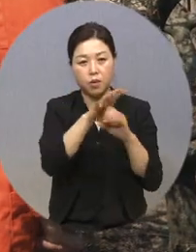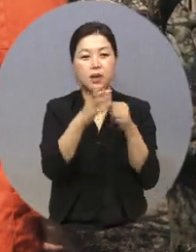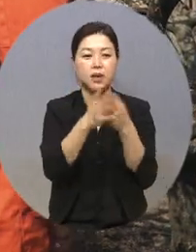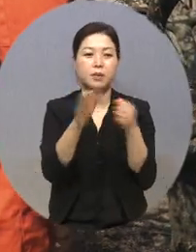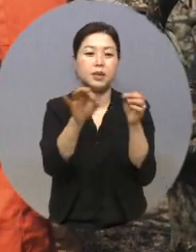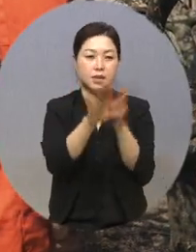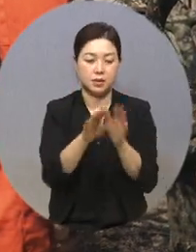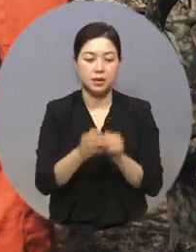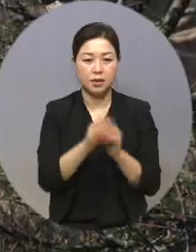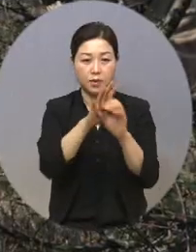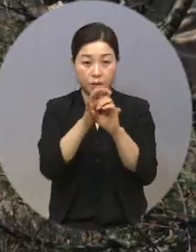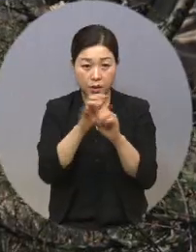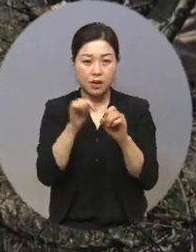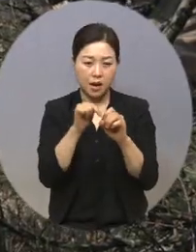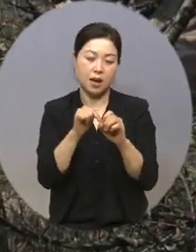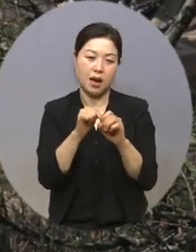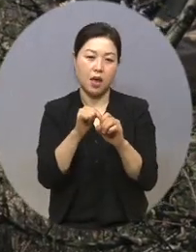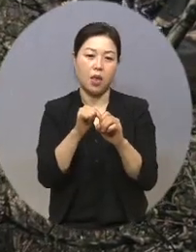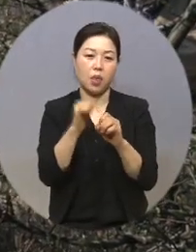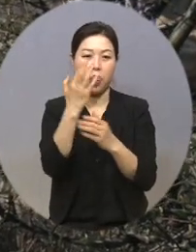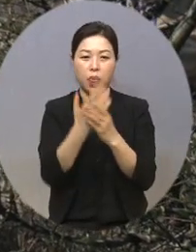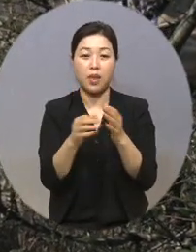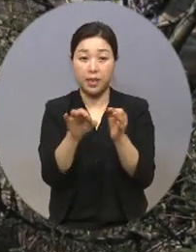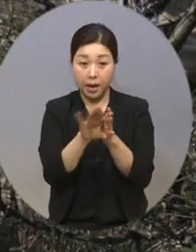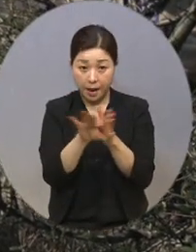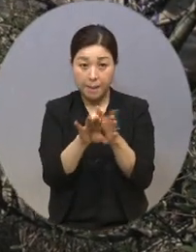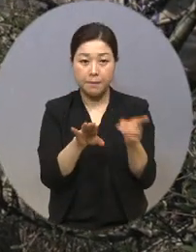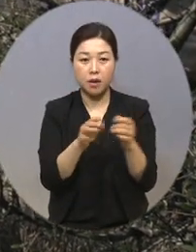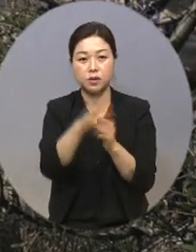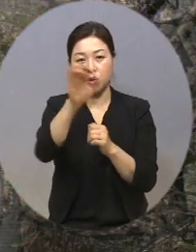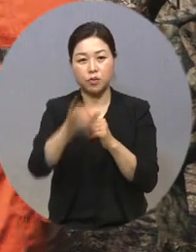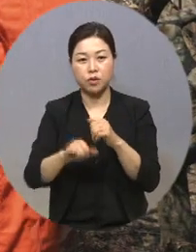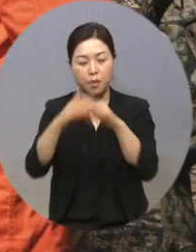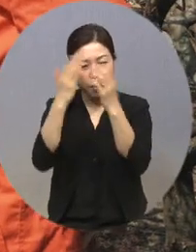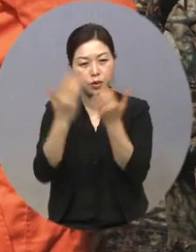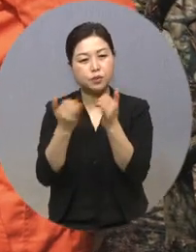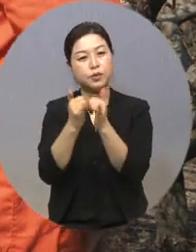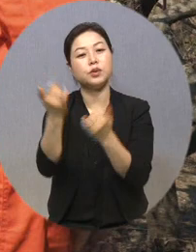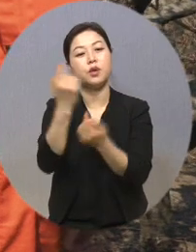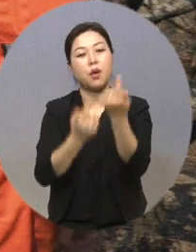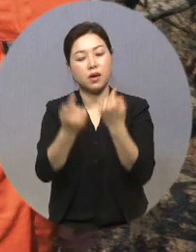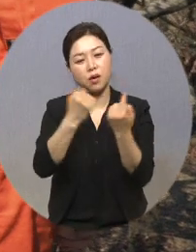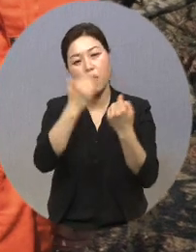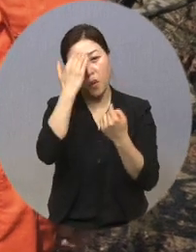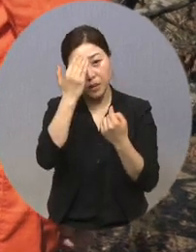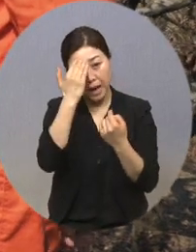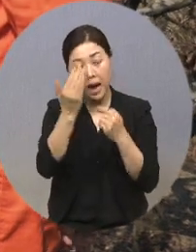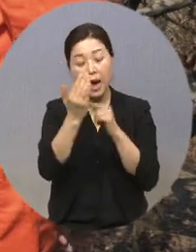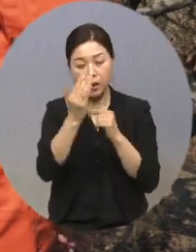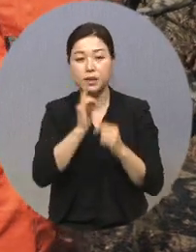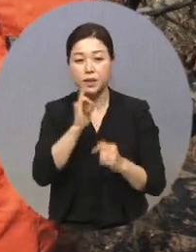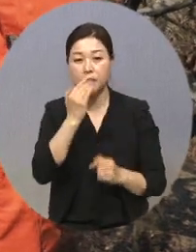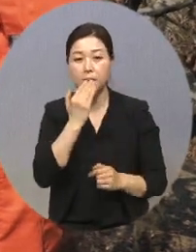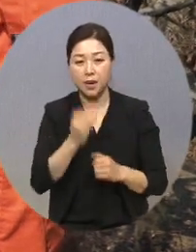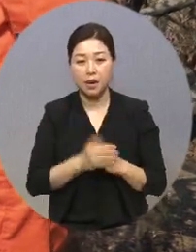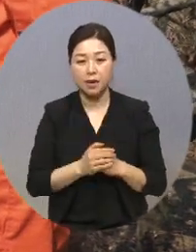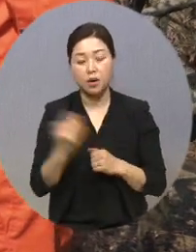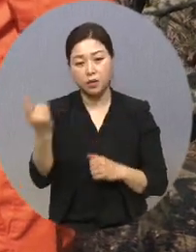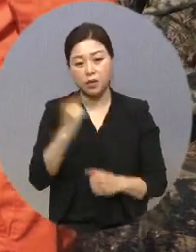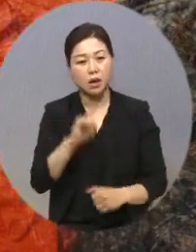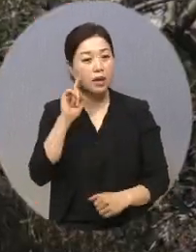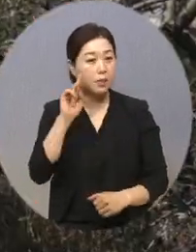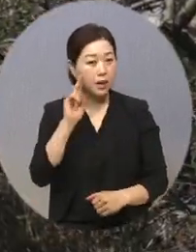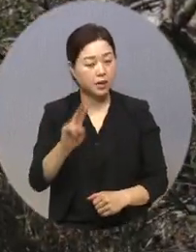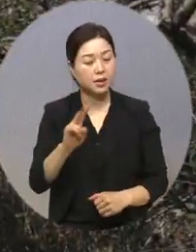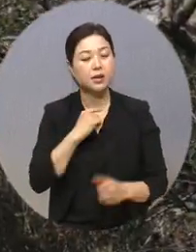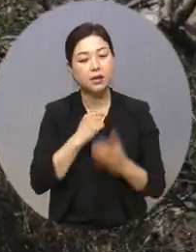빨리 코로나가 사라지면 전국의 모든 분들이 무료로 합니다, 이용을. 맞아요. 연관군에서 무료로 신청하시면 오셔서 1박 2일 체험할 수